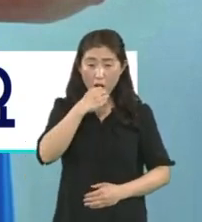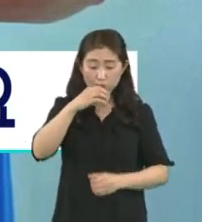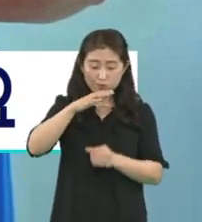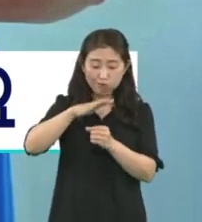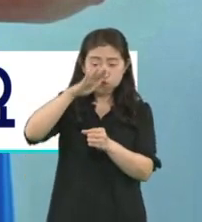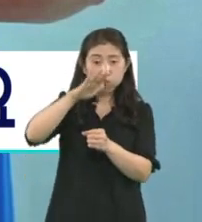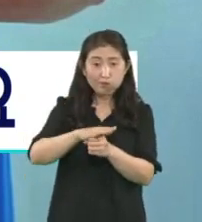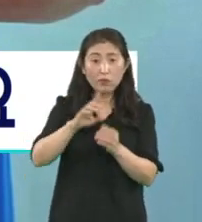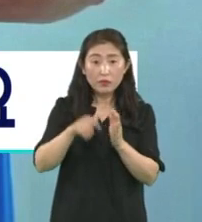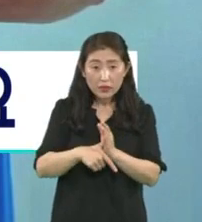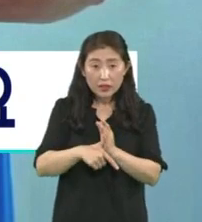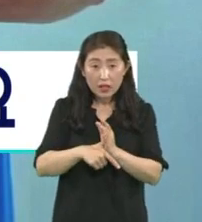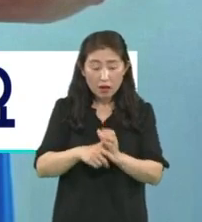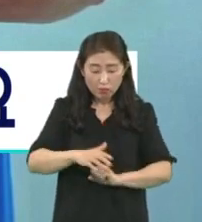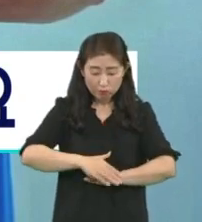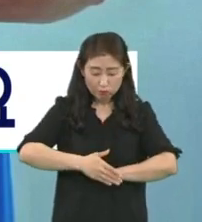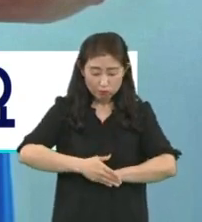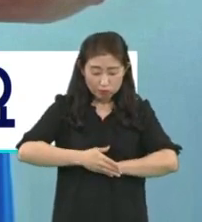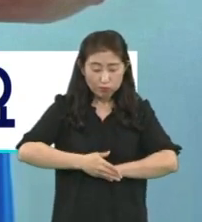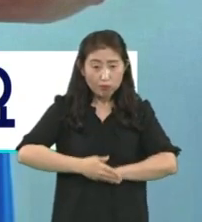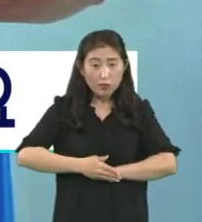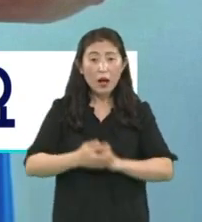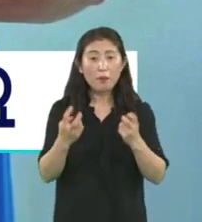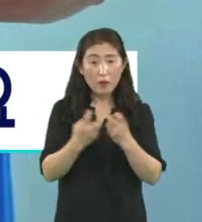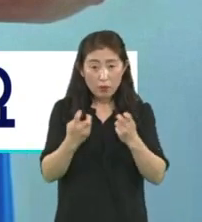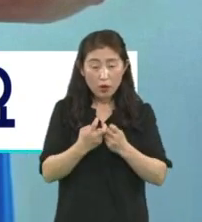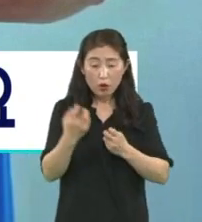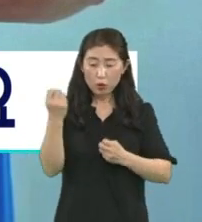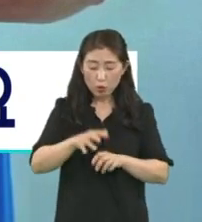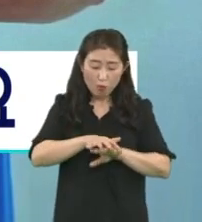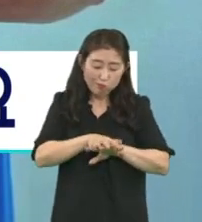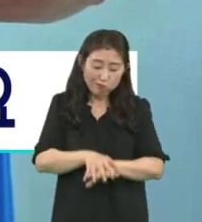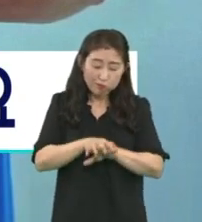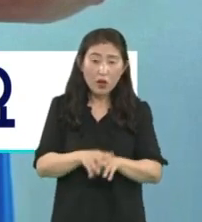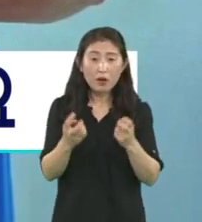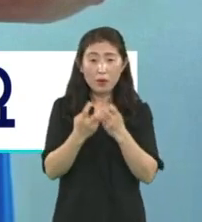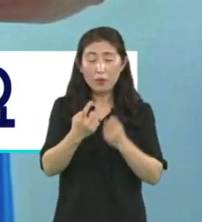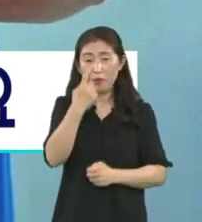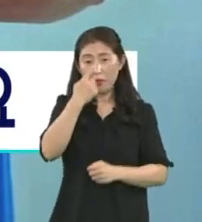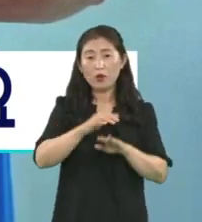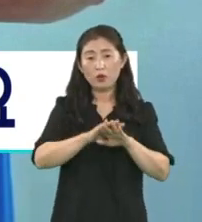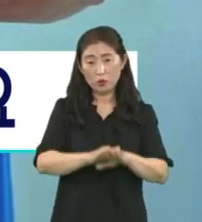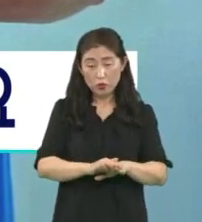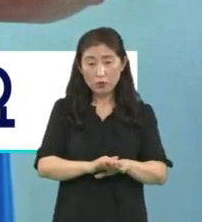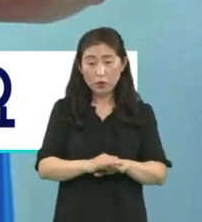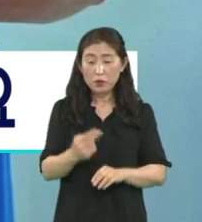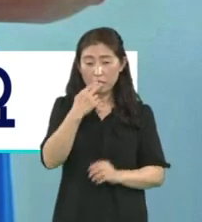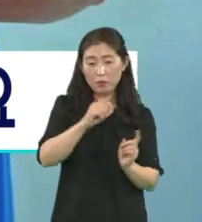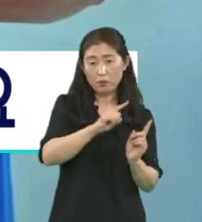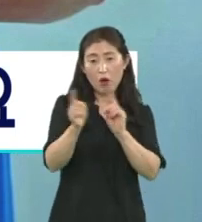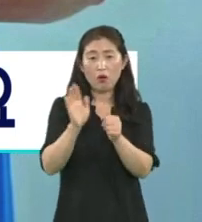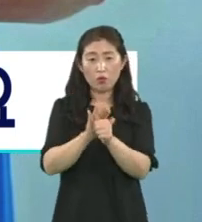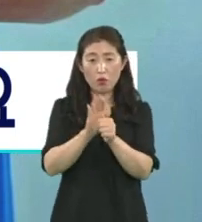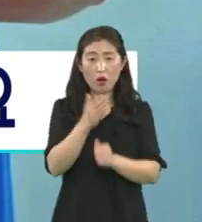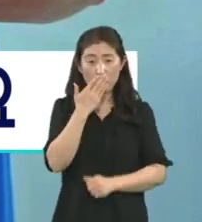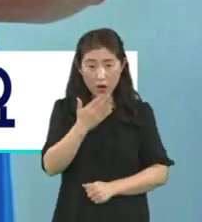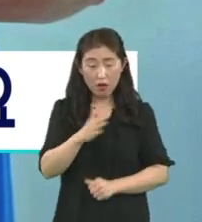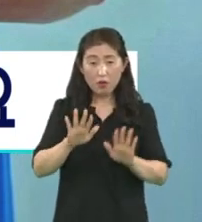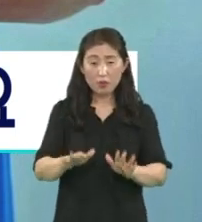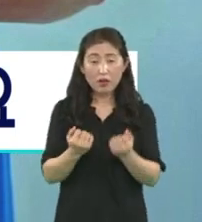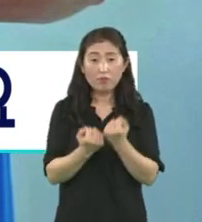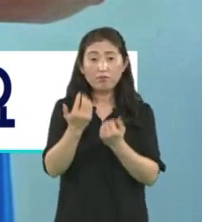기도에 들어갔을 때 이를 빼내는 하임리히법을 비롯해서 배워두면 소중한 생명을 살릴 수 있는 응급처치법을